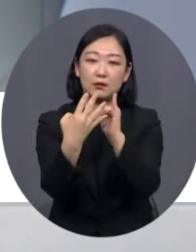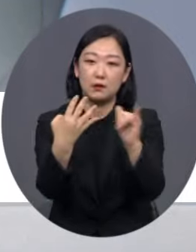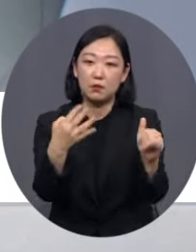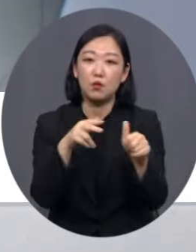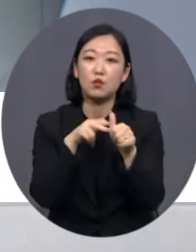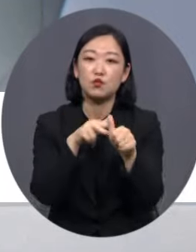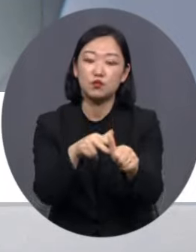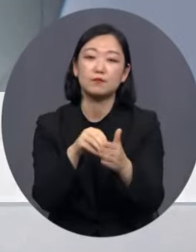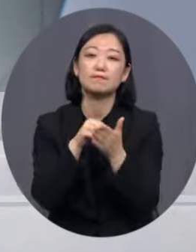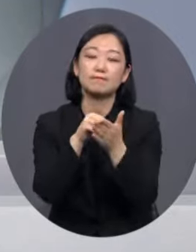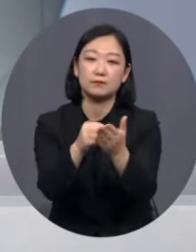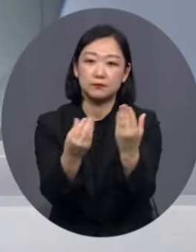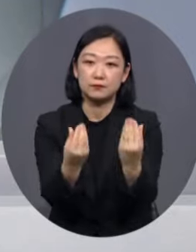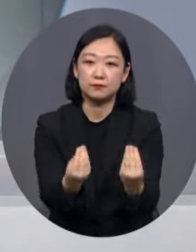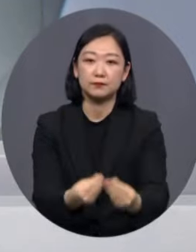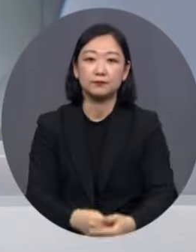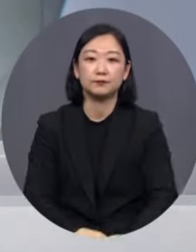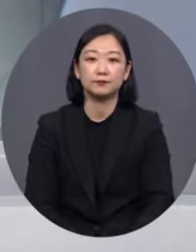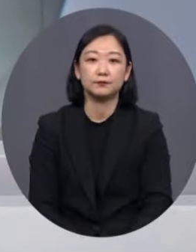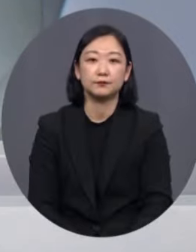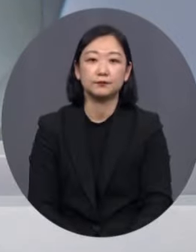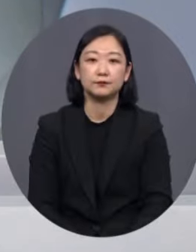등록했습니다 이소영